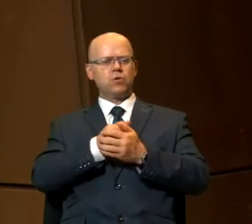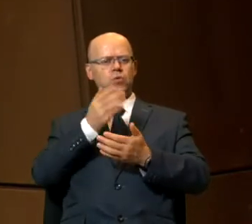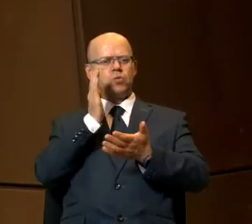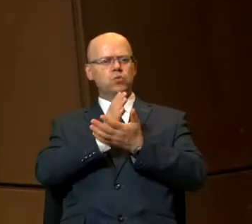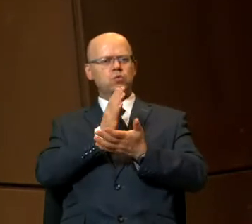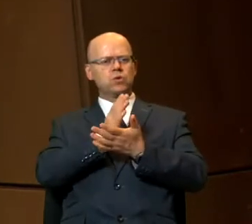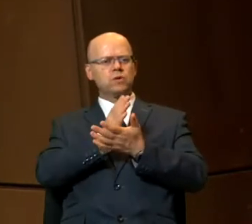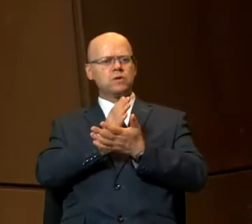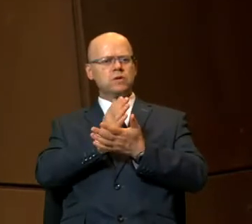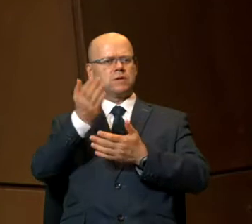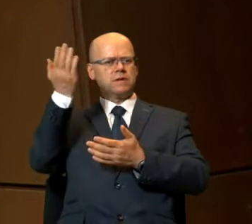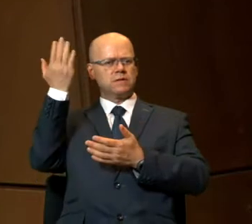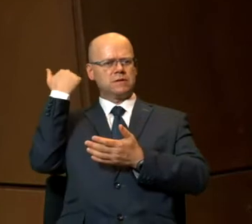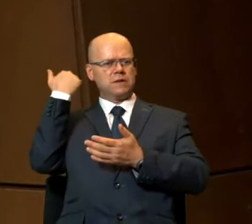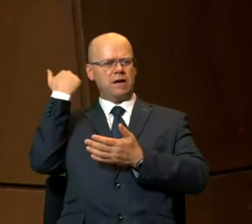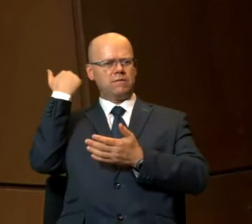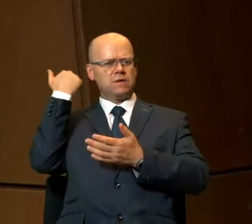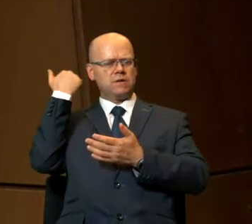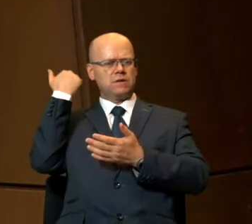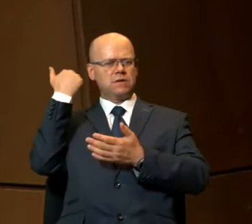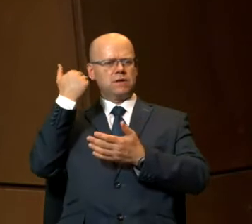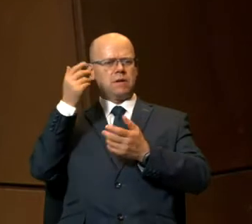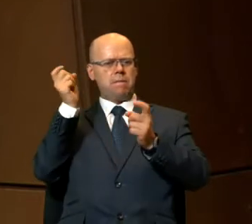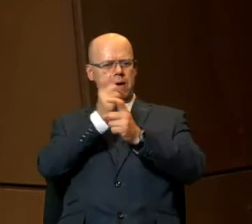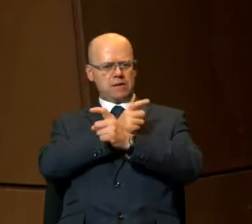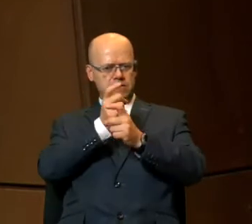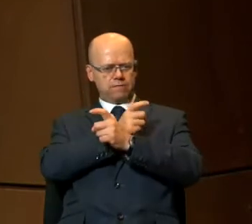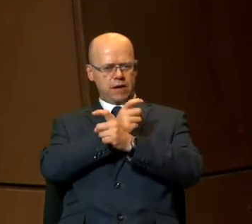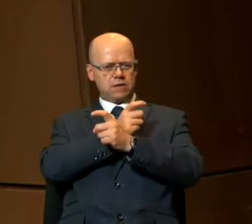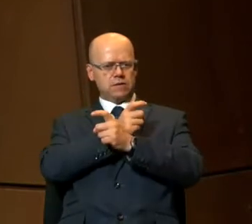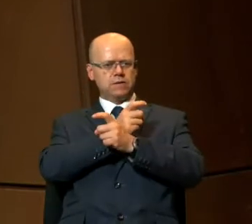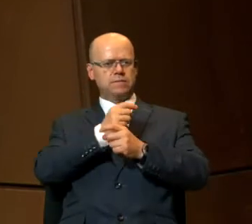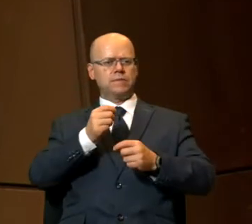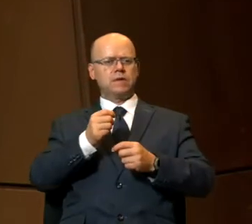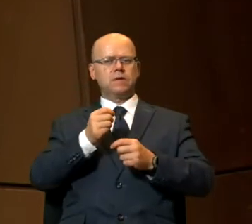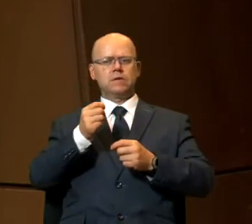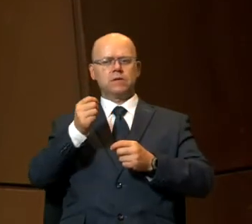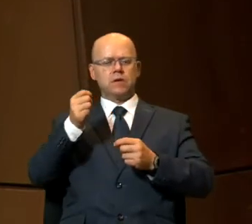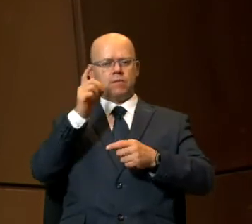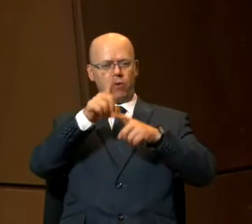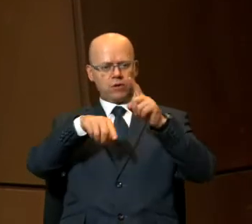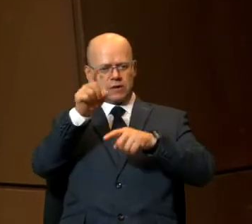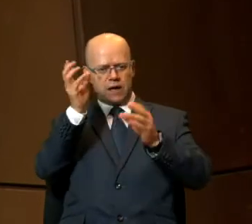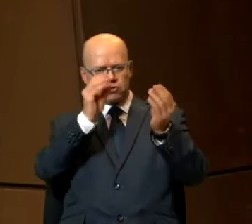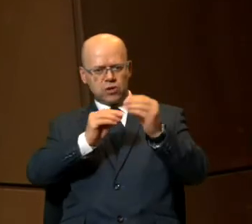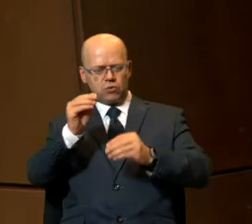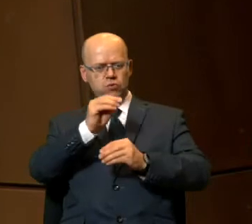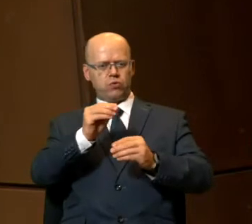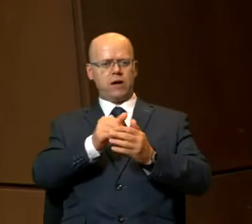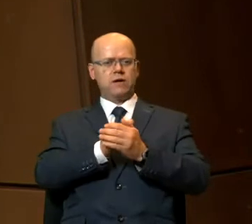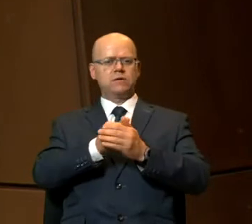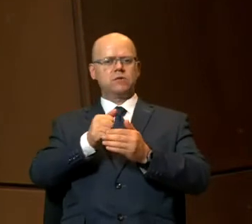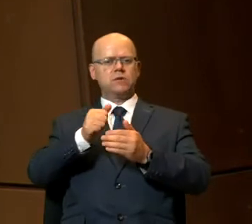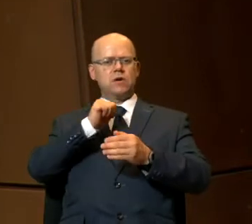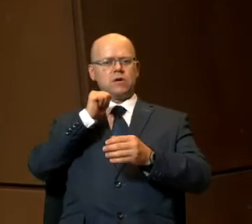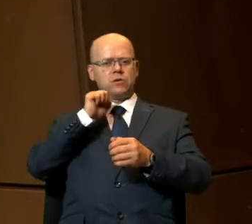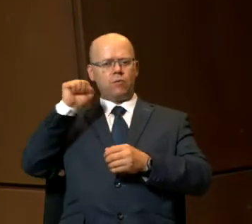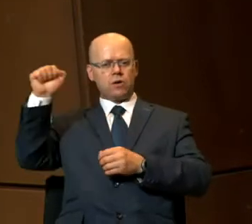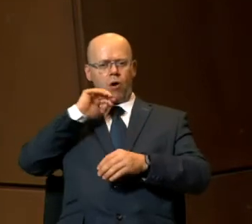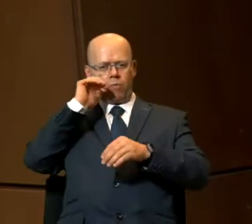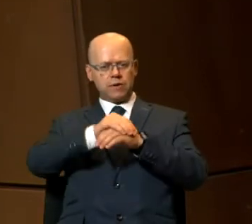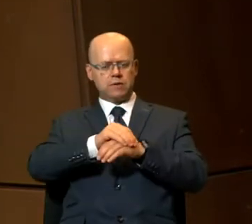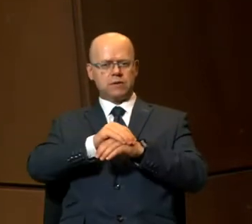w starożytnych koncepcjach greckich, że polityka kształtuje świat i demokracja jest pewną obietnicą, że wszyscy